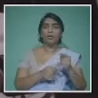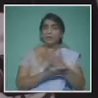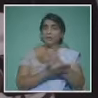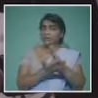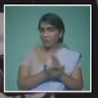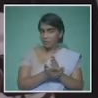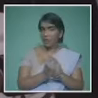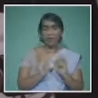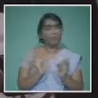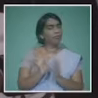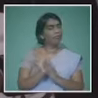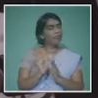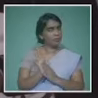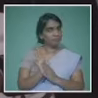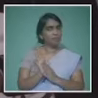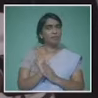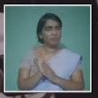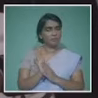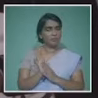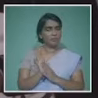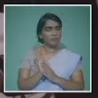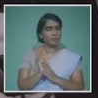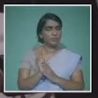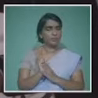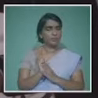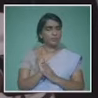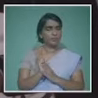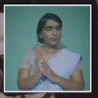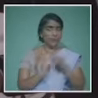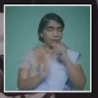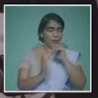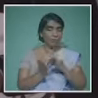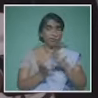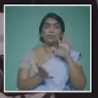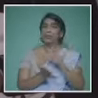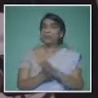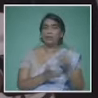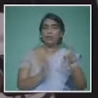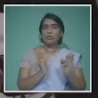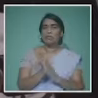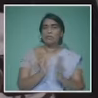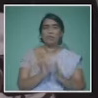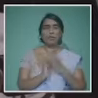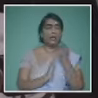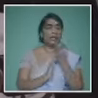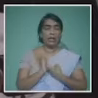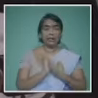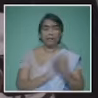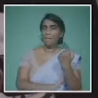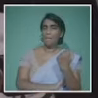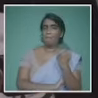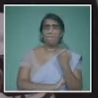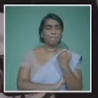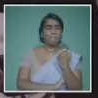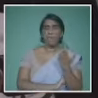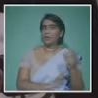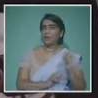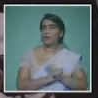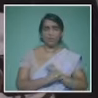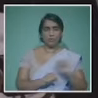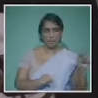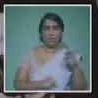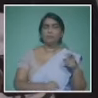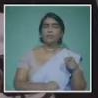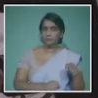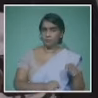නීර්ණ කමිටුව නිත්‍යානුකූල කමිටුවක් නෙමෙයි. ඒකට නිත්‍යානුකූල වළංගුභාවයක් හෝ බලයක් නැහැ කියන එක